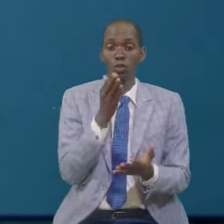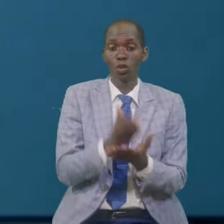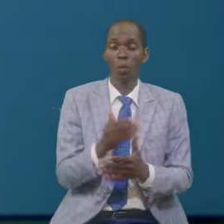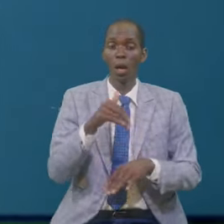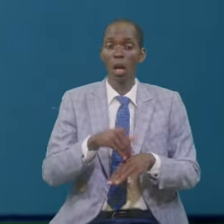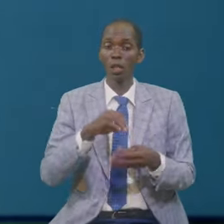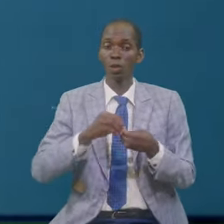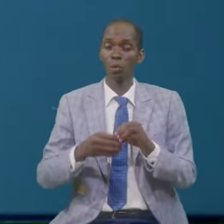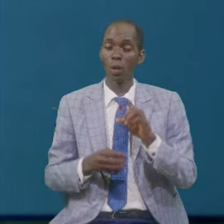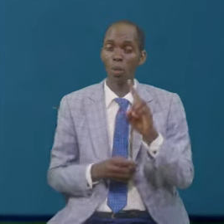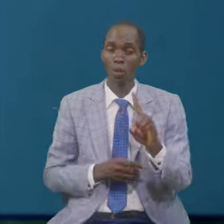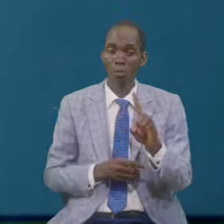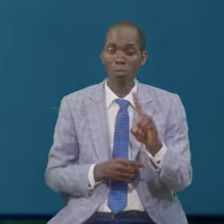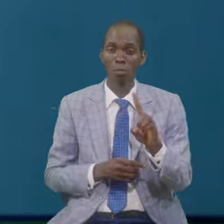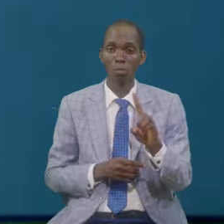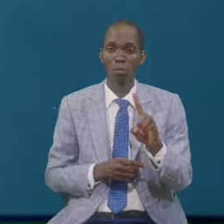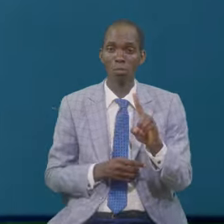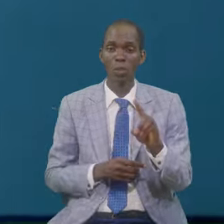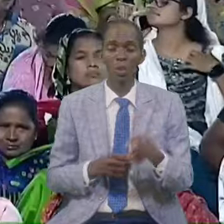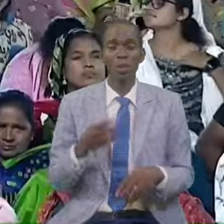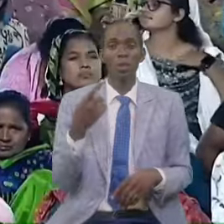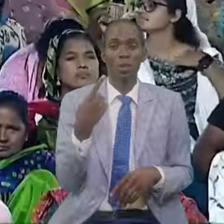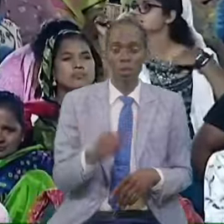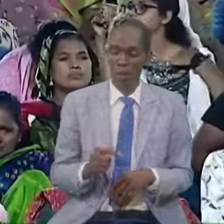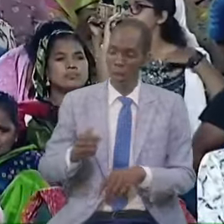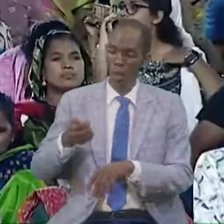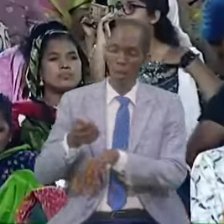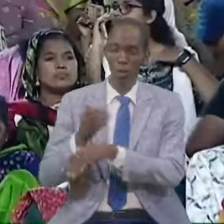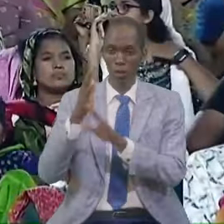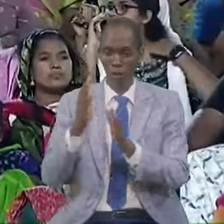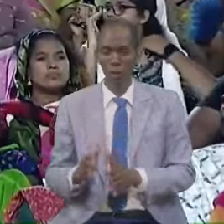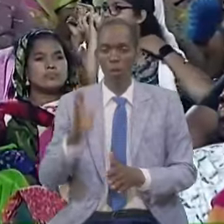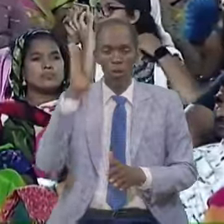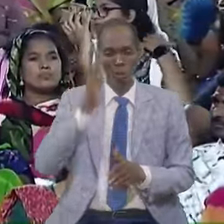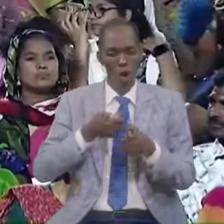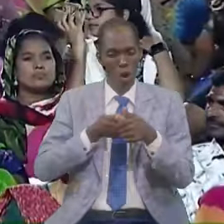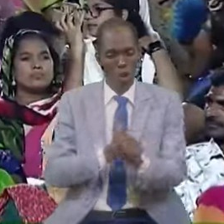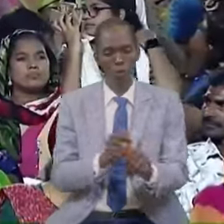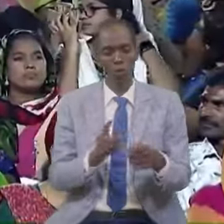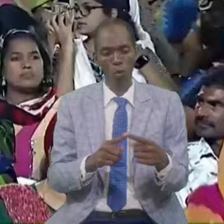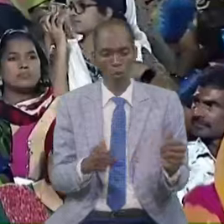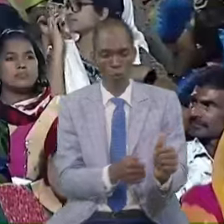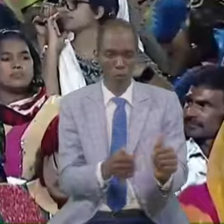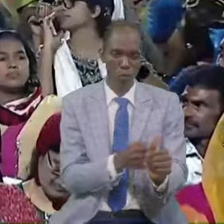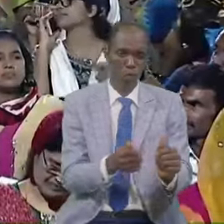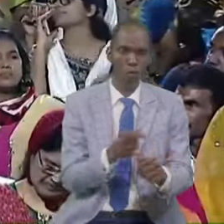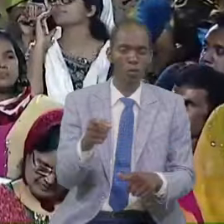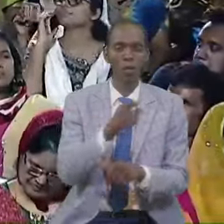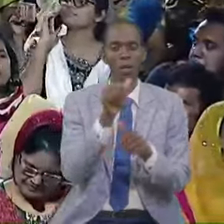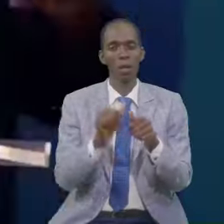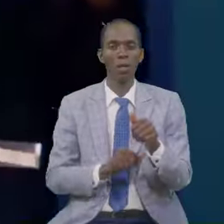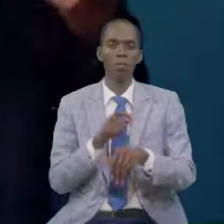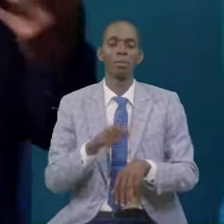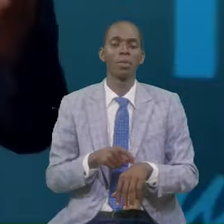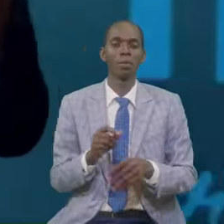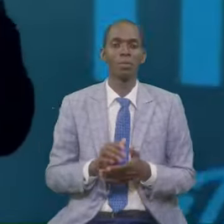దగ్గరే ఆగిపోతే the accuser be training your steps all the time. నిందమోపేవాడు ఎప్పుడు కూడా మీ మనసుకు శిక్షణ ఇస్తూ